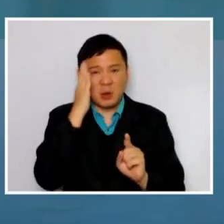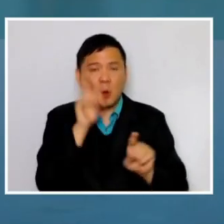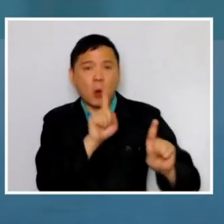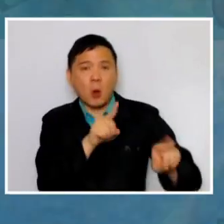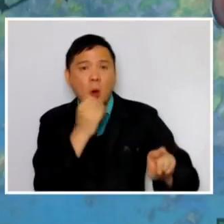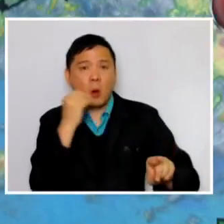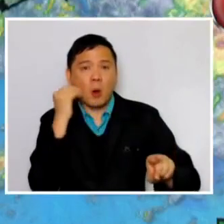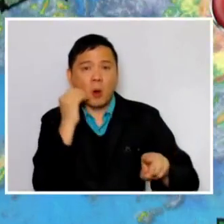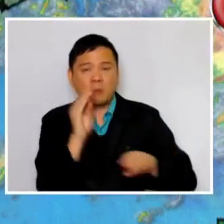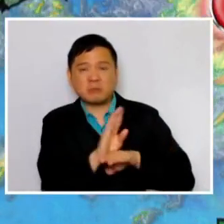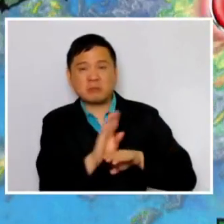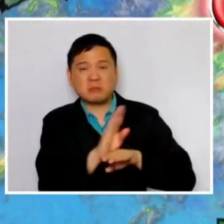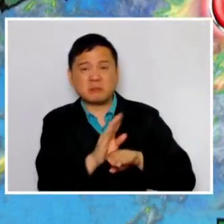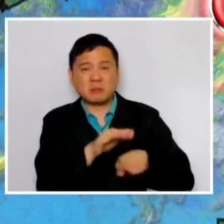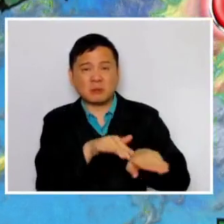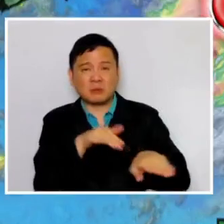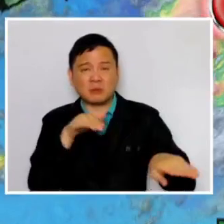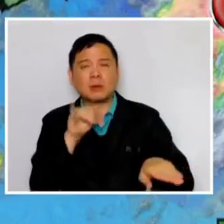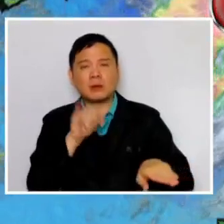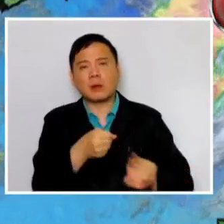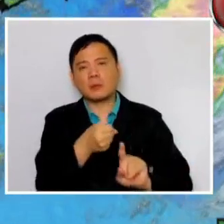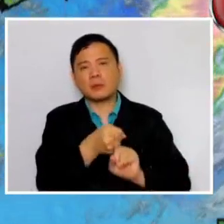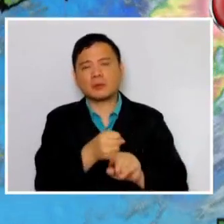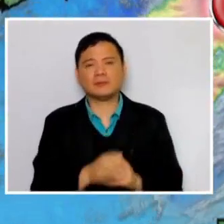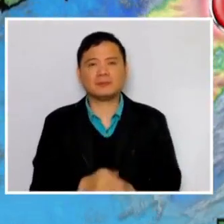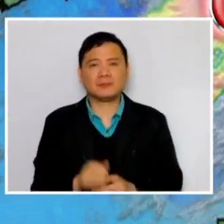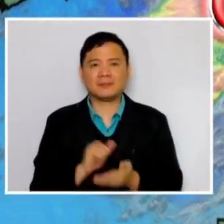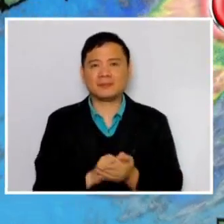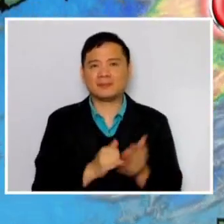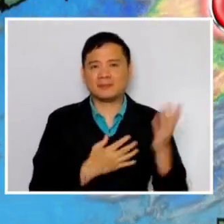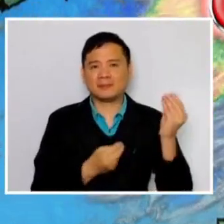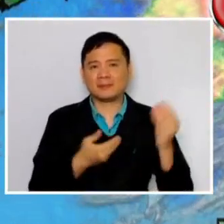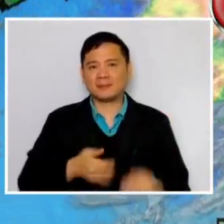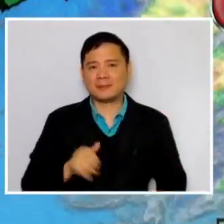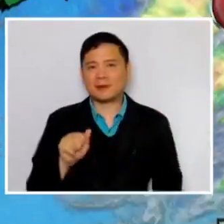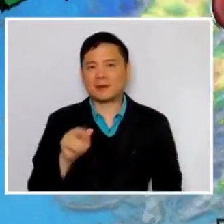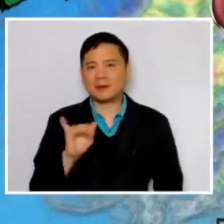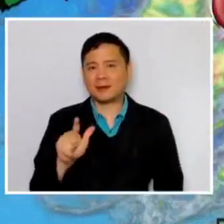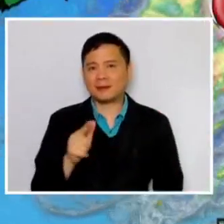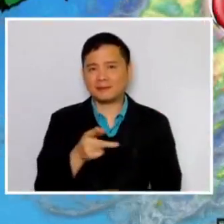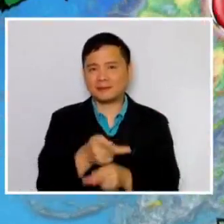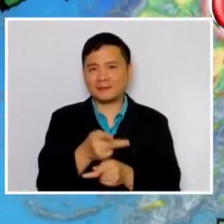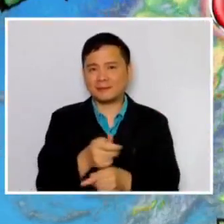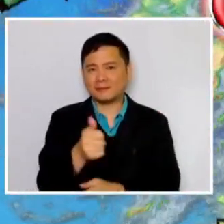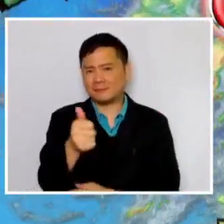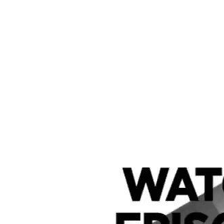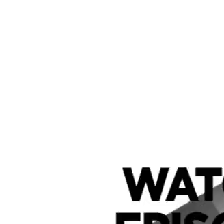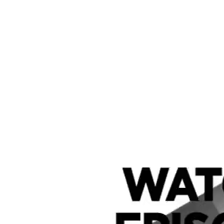Yan ang update sa lagay ng panahon. Ako po si Ariel Rojas. Ingat, kapamilya!